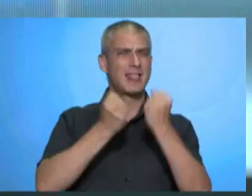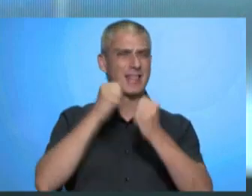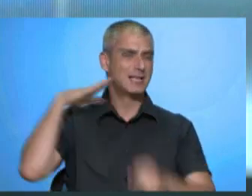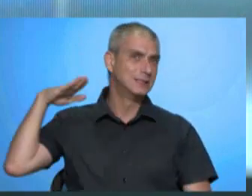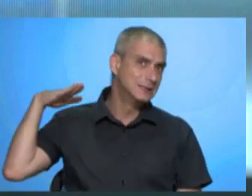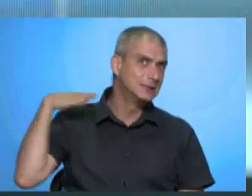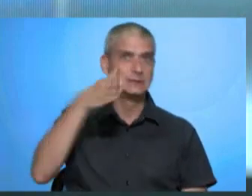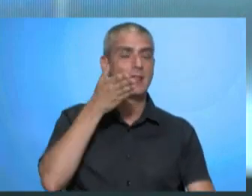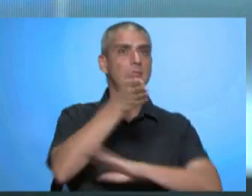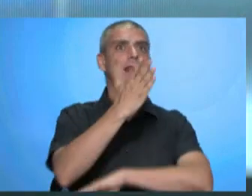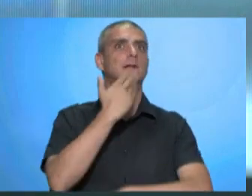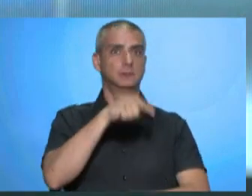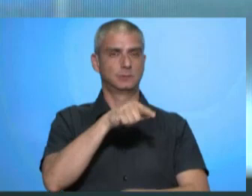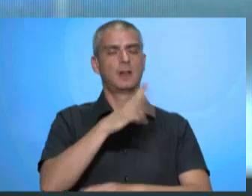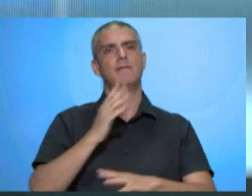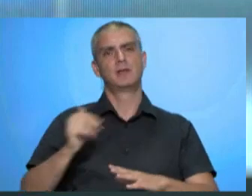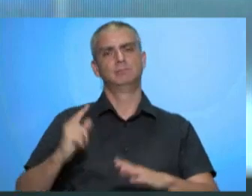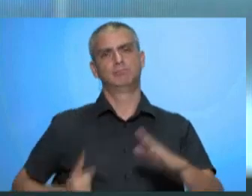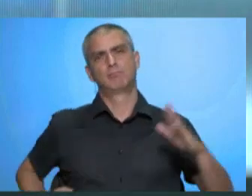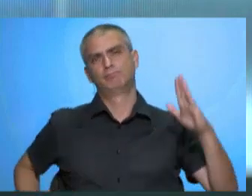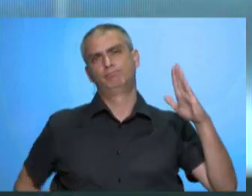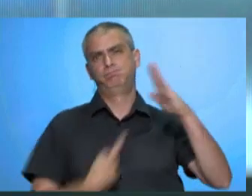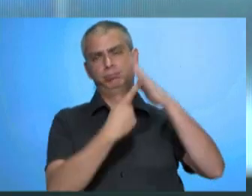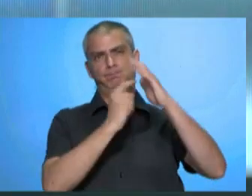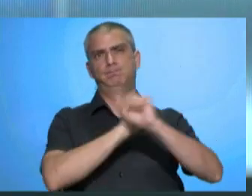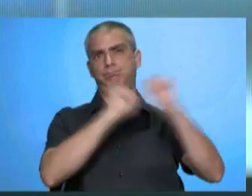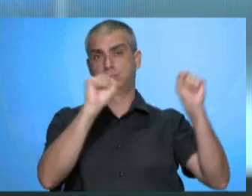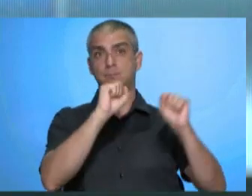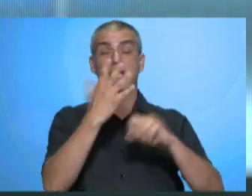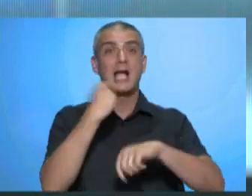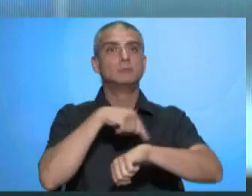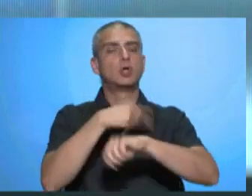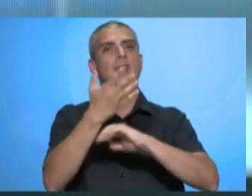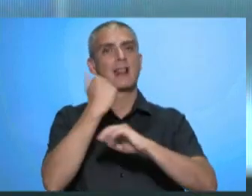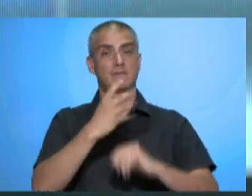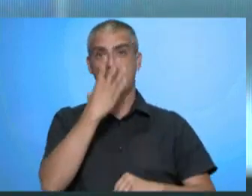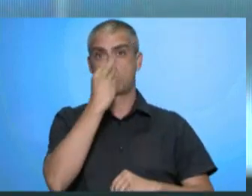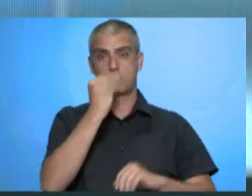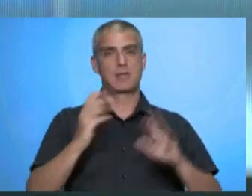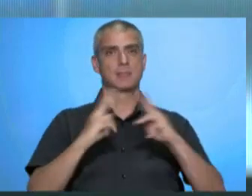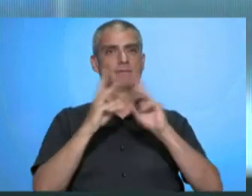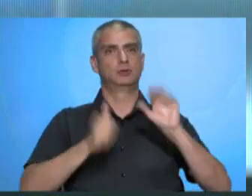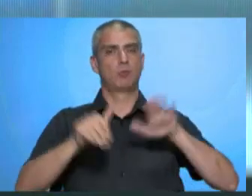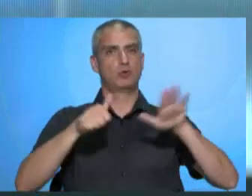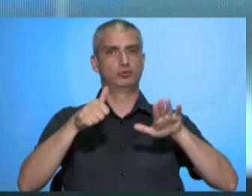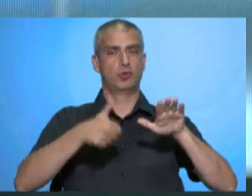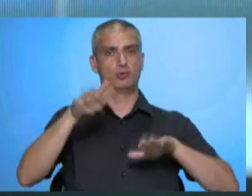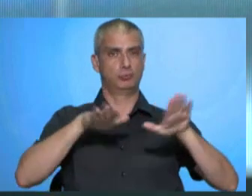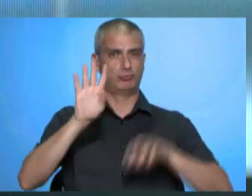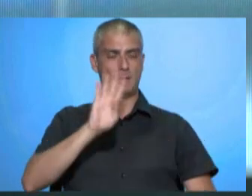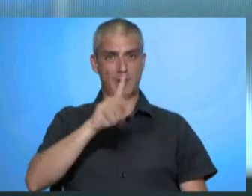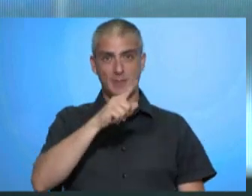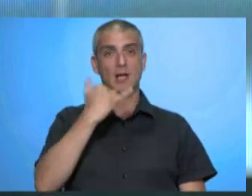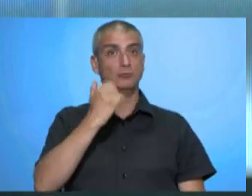לשטח ישראל ויורט על ידי טיל פטריוט, וזה קורה שעות בלבד לפני פגישת נתניהו פוטין, כעת במוסקבה, שעוסקת